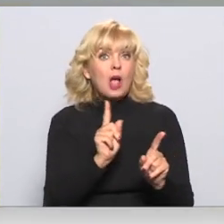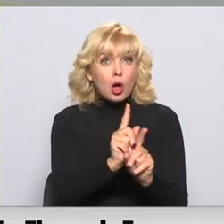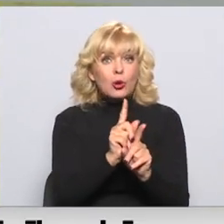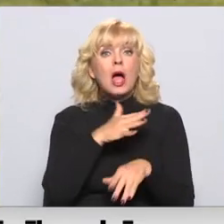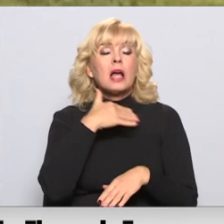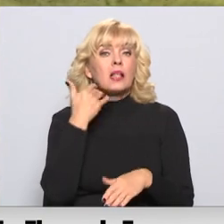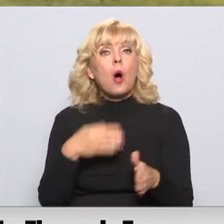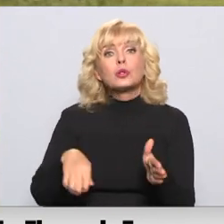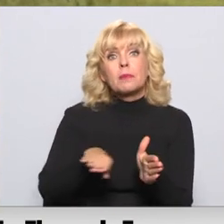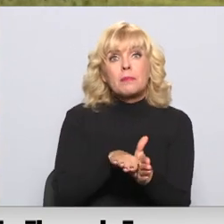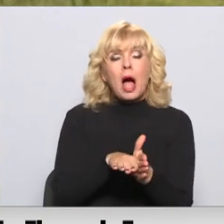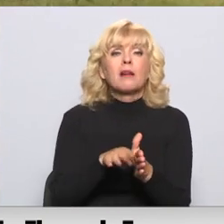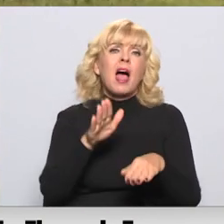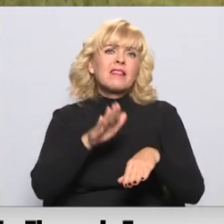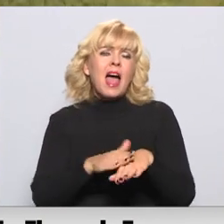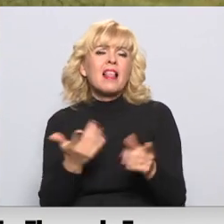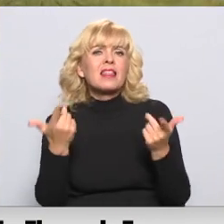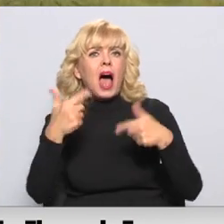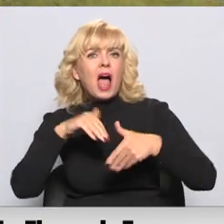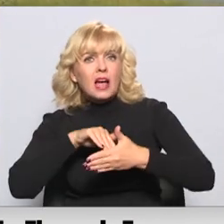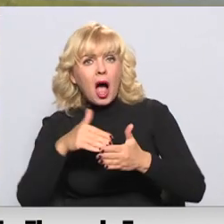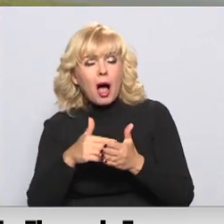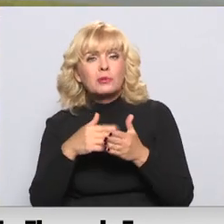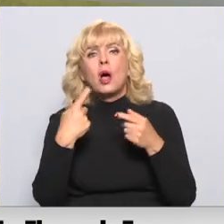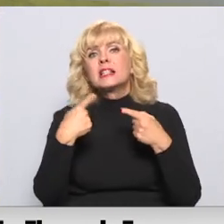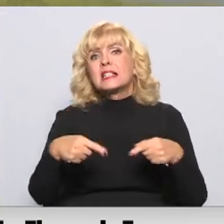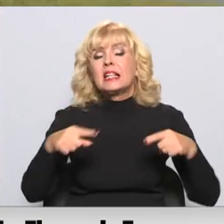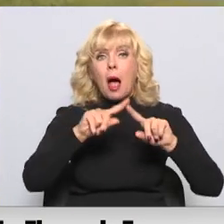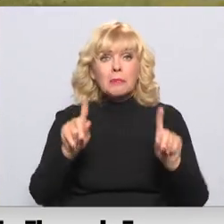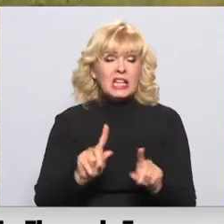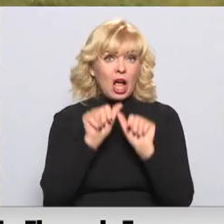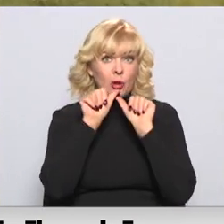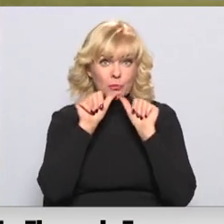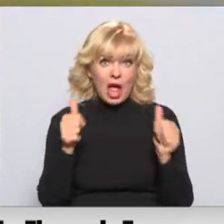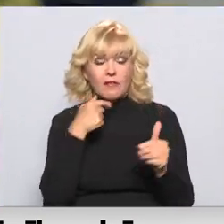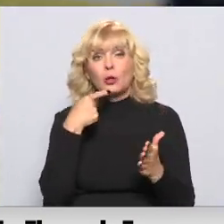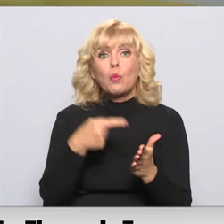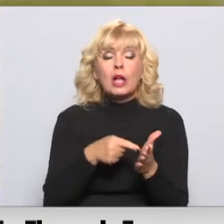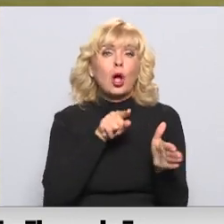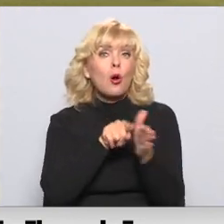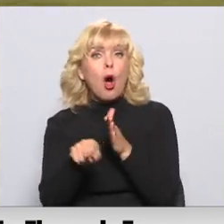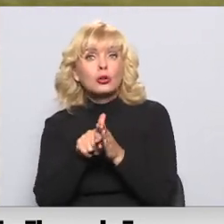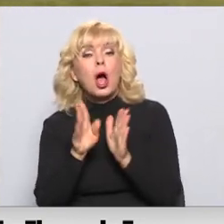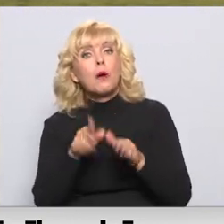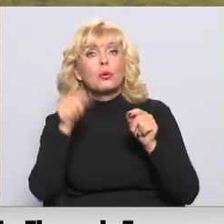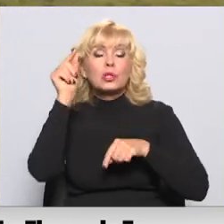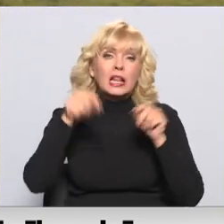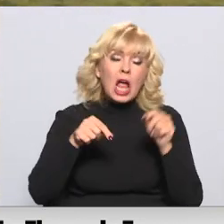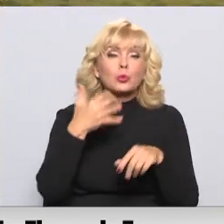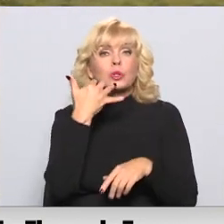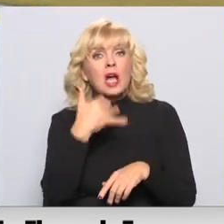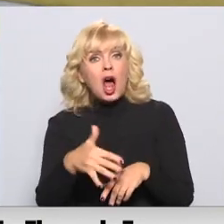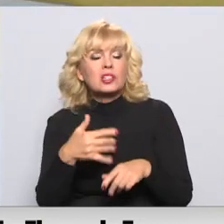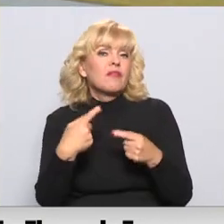daudz pakļauti laika apstākļiem, mēs esam pakļauti kaut kādām citām lietām, kuras mēs nevaram, teiksim, noteikt un kontrolēt, vai tur būs lietus, vai tur būs karsts, vai vēl kaut